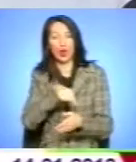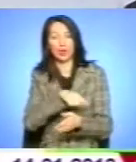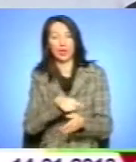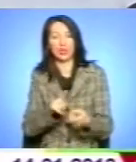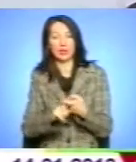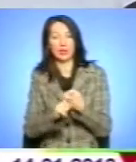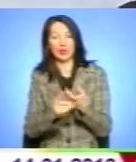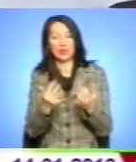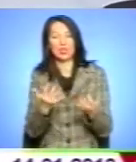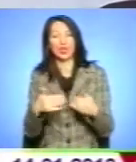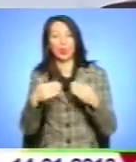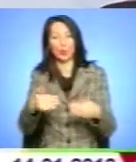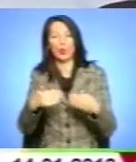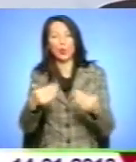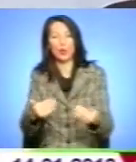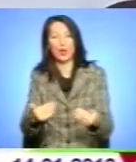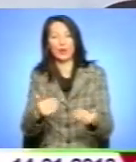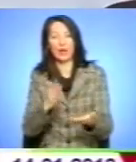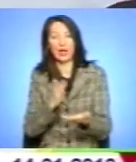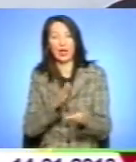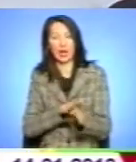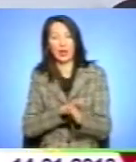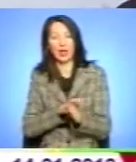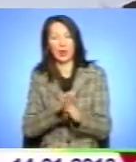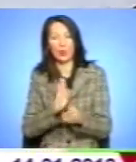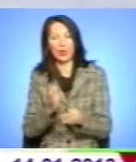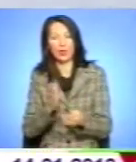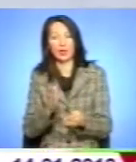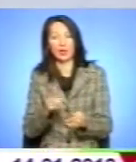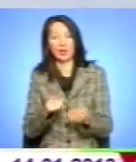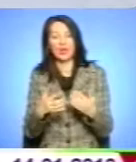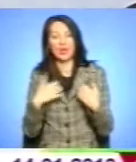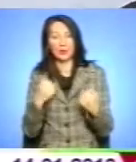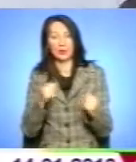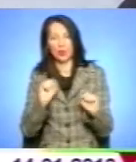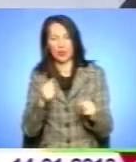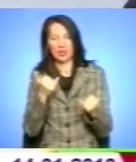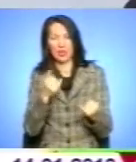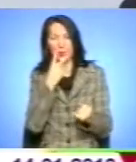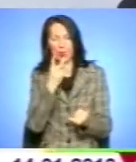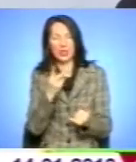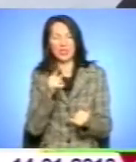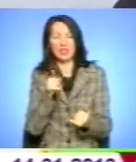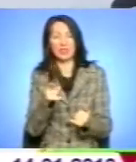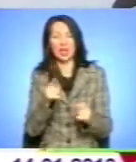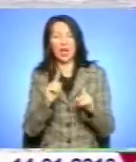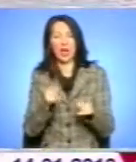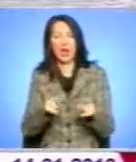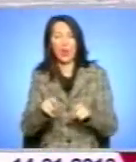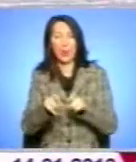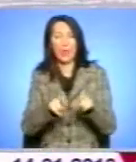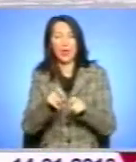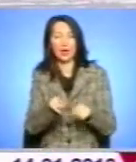тур відбувається. Але зачастую спортсмени, ви можете зараз там побачити, вони реально